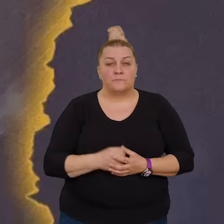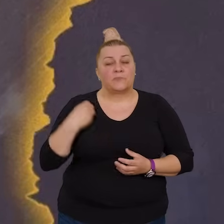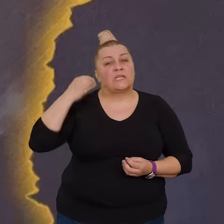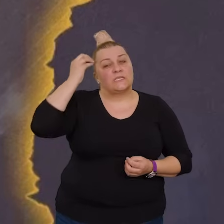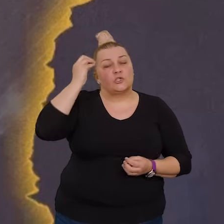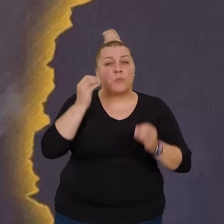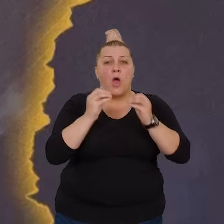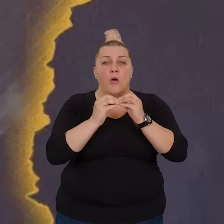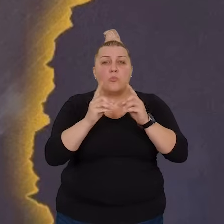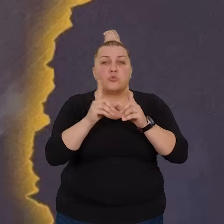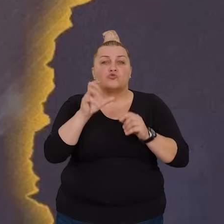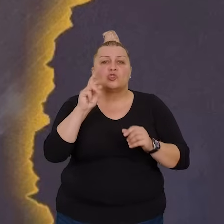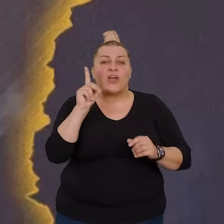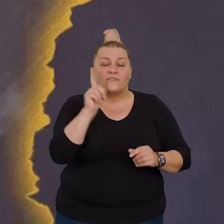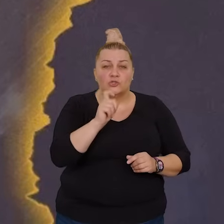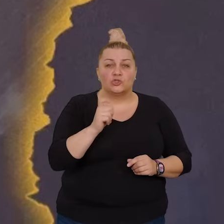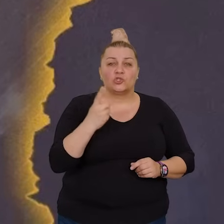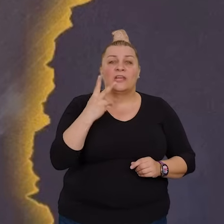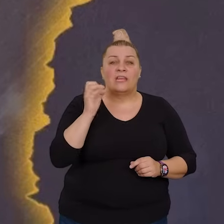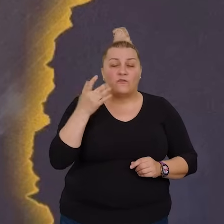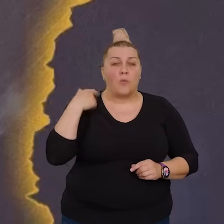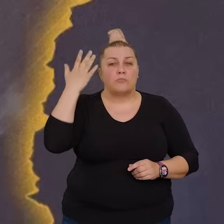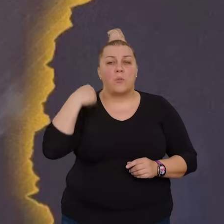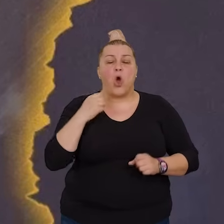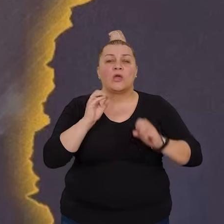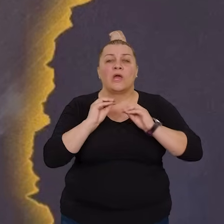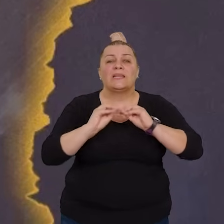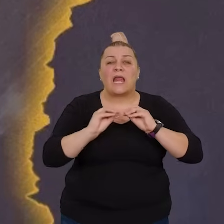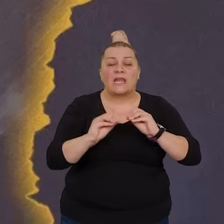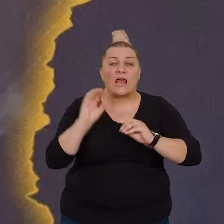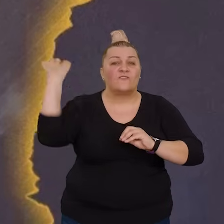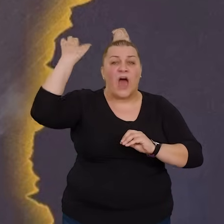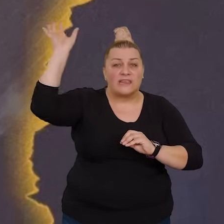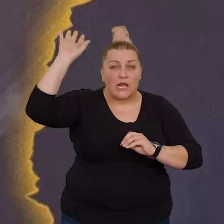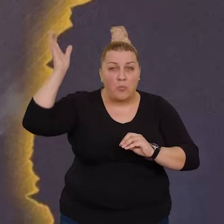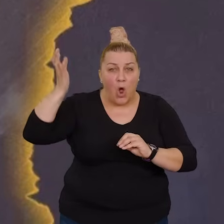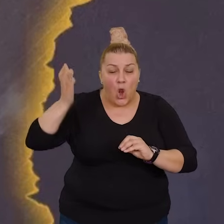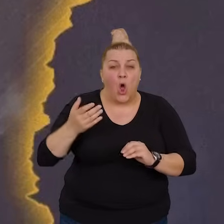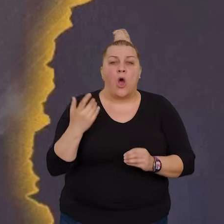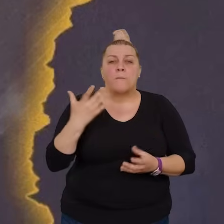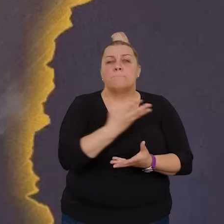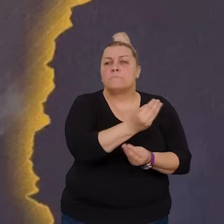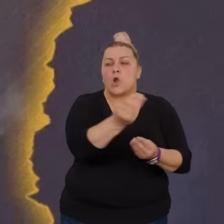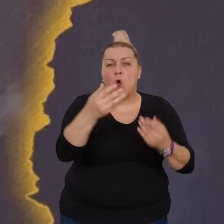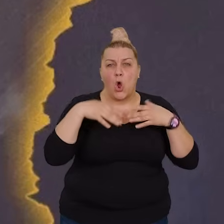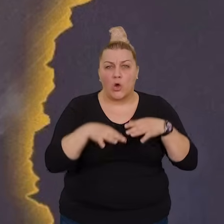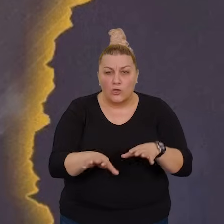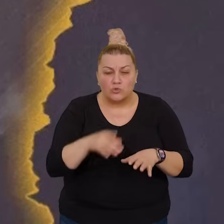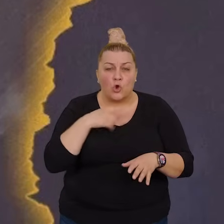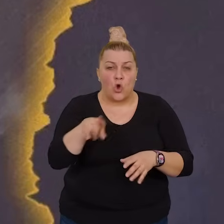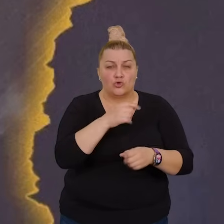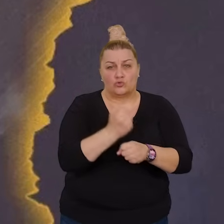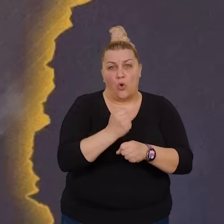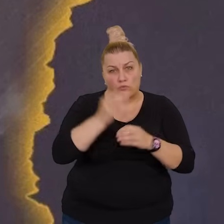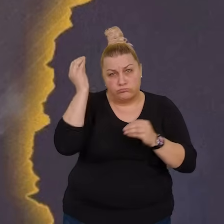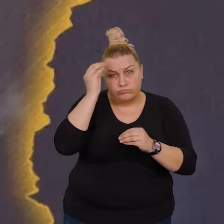Ivo Bučević je bio trener moj prvi u vaterpolu, bio jedan genijalan čovjek, odgojio je niz ljudi koji su igrali vaterpolu, niz generacije mladih